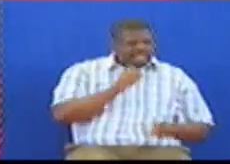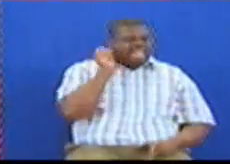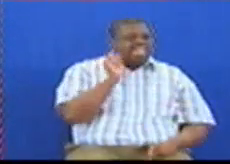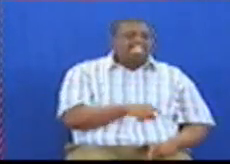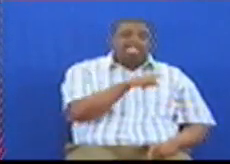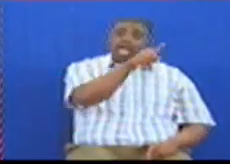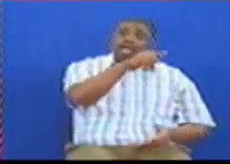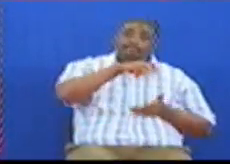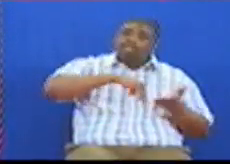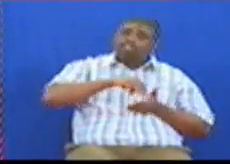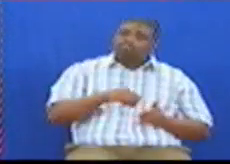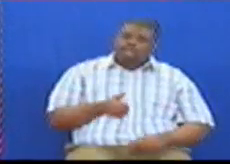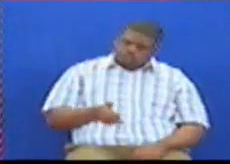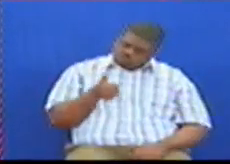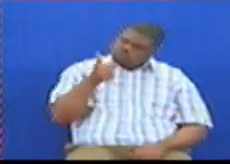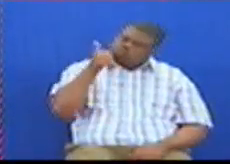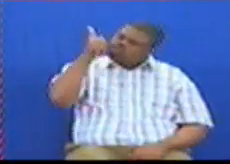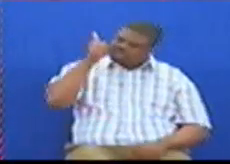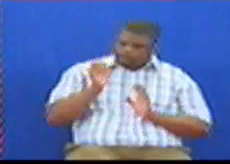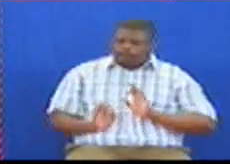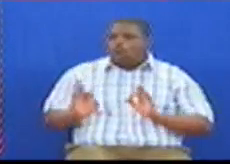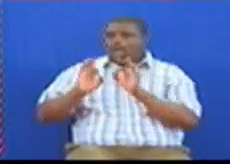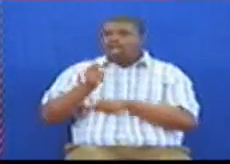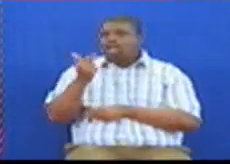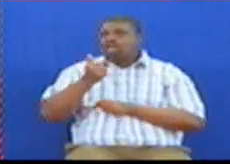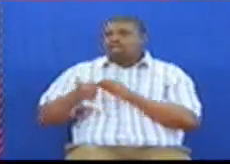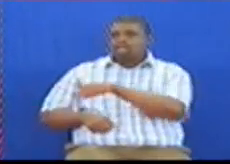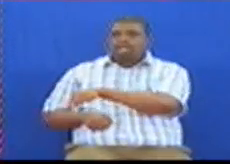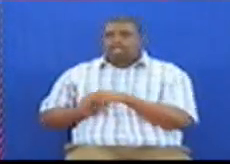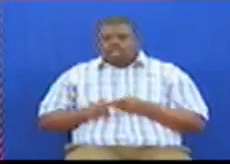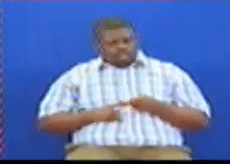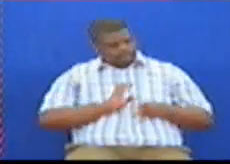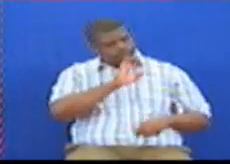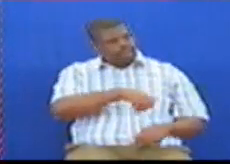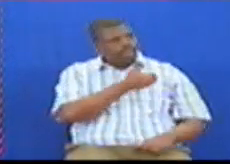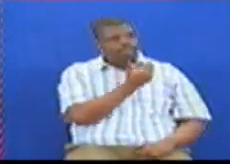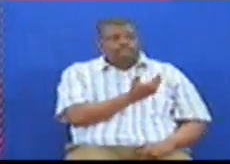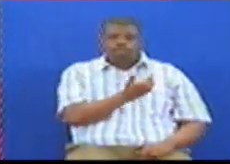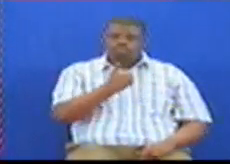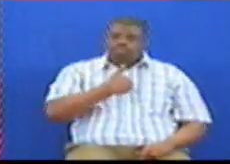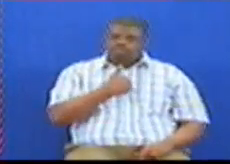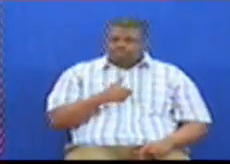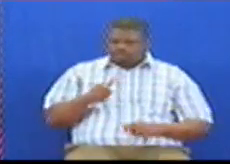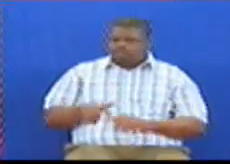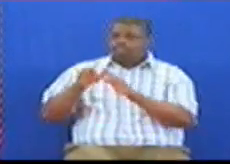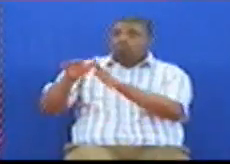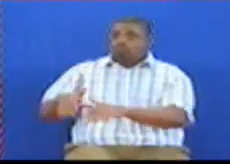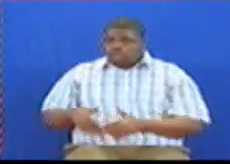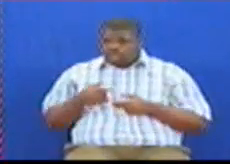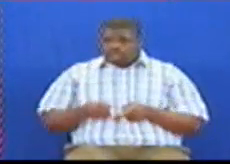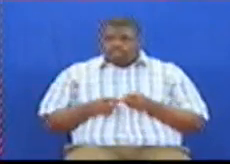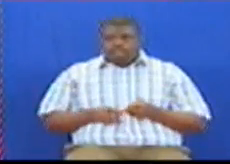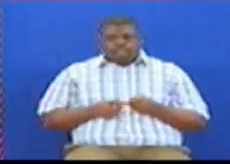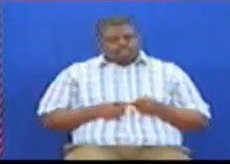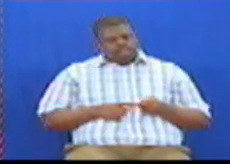manispaa nzuri na bora katika nchi ya Tanzania. Kwa kipindi cha miaka 5 nimekuwa mbunge, tumekuwa na hati safi maana